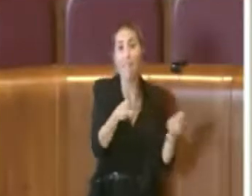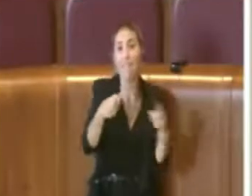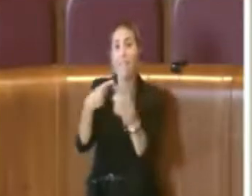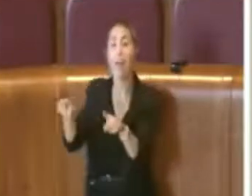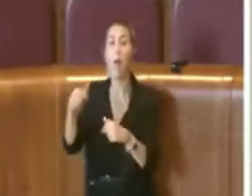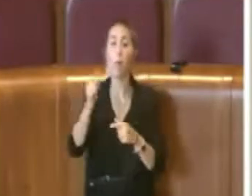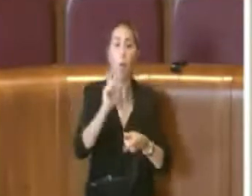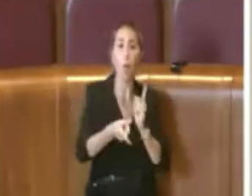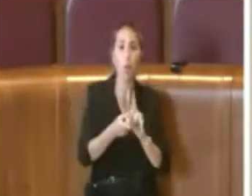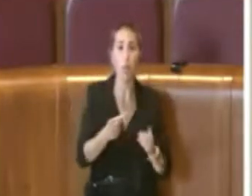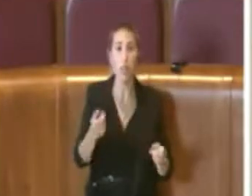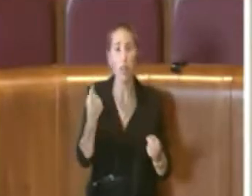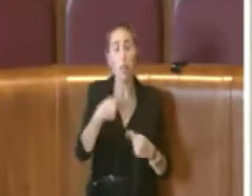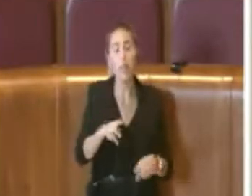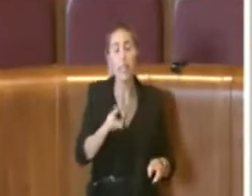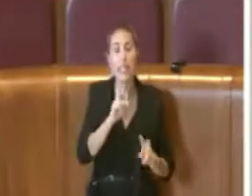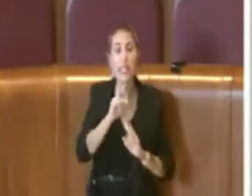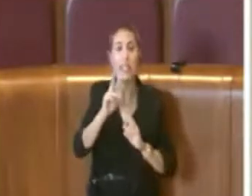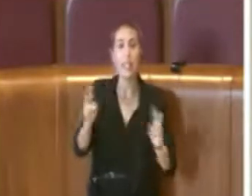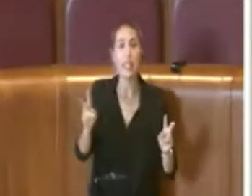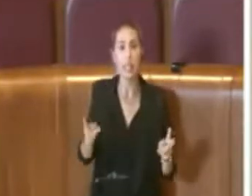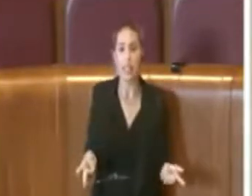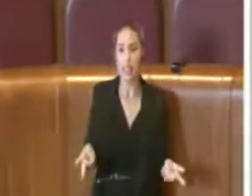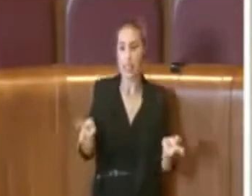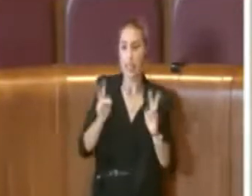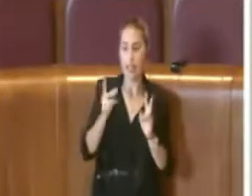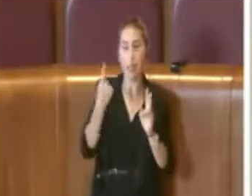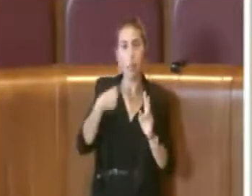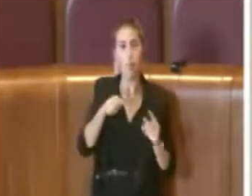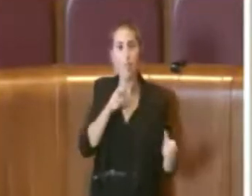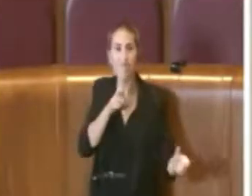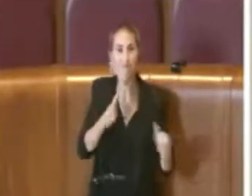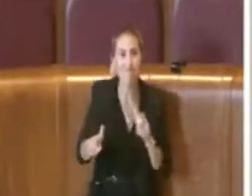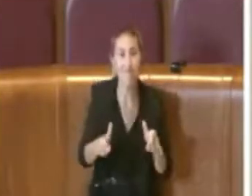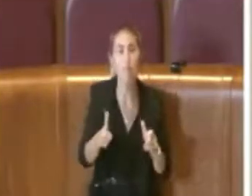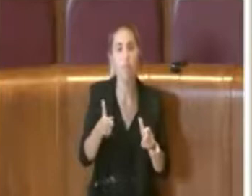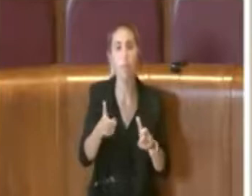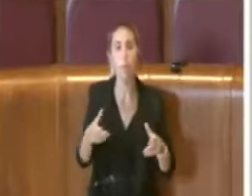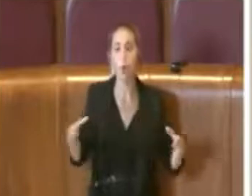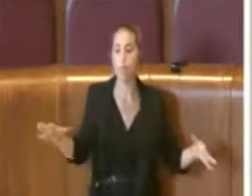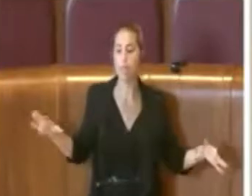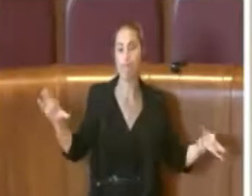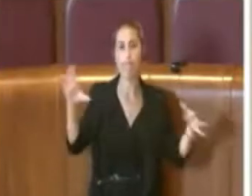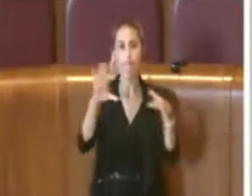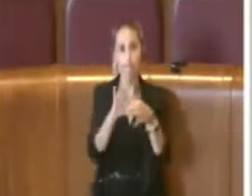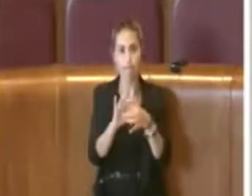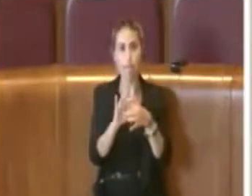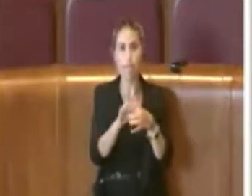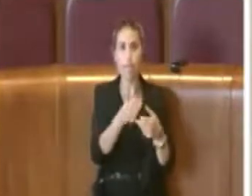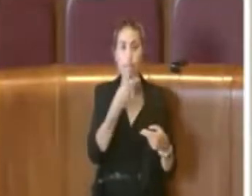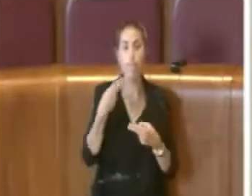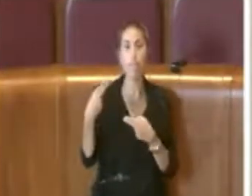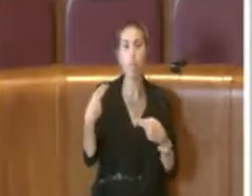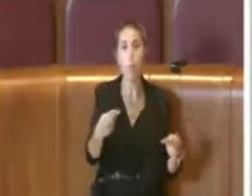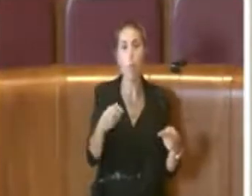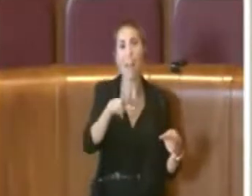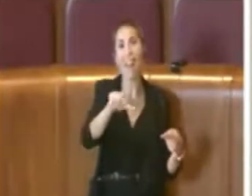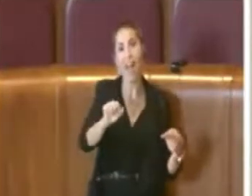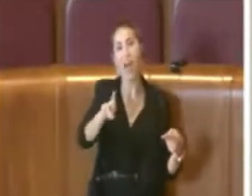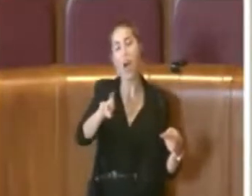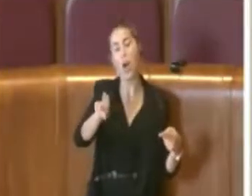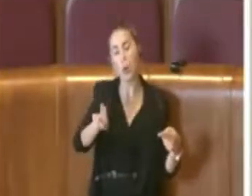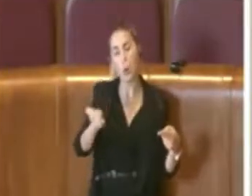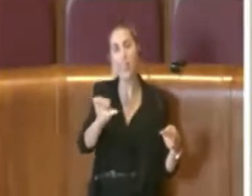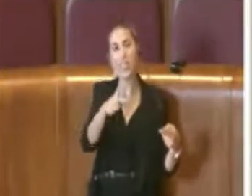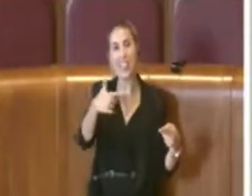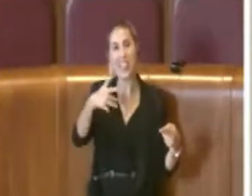avere risposta nell'accorpamento di quella che è il territorio comunemente denominato con tale nome.